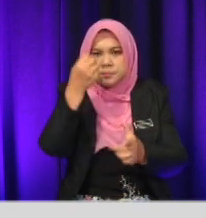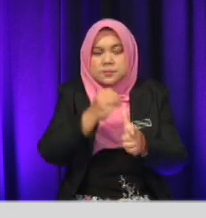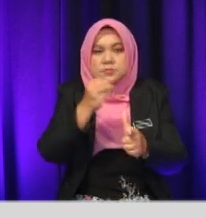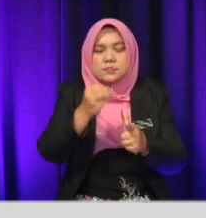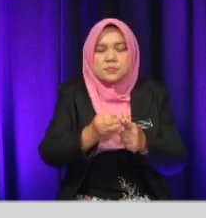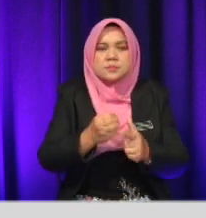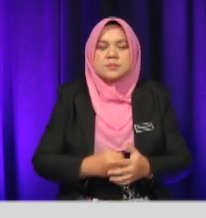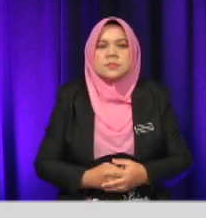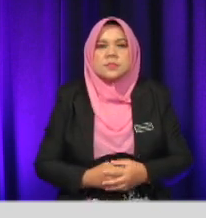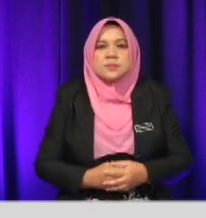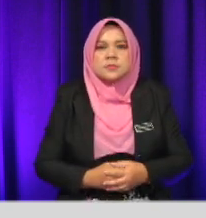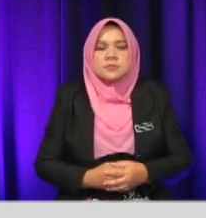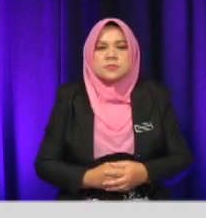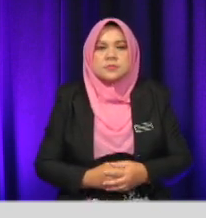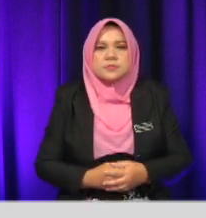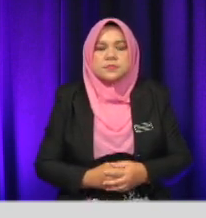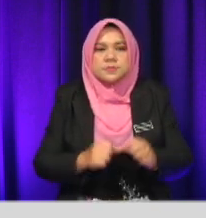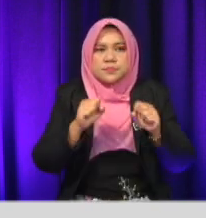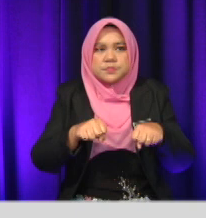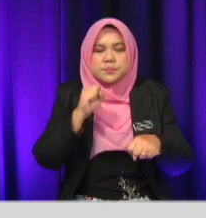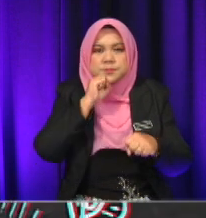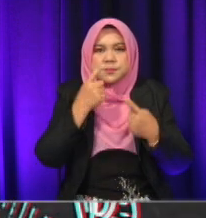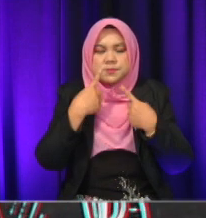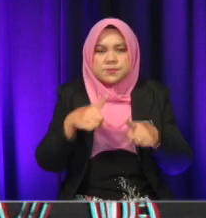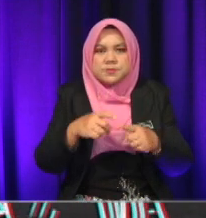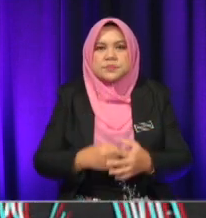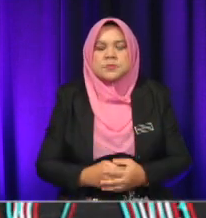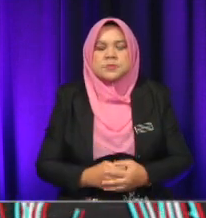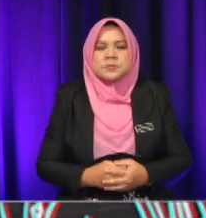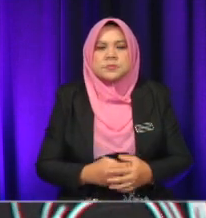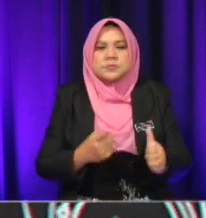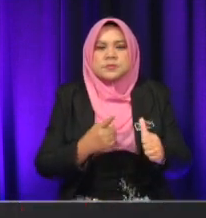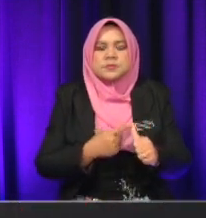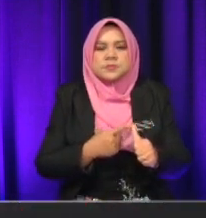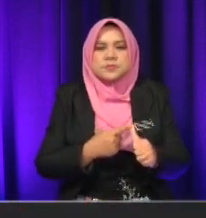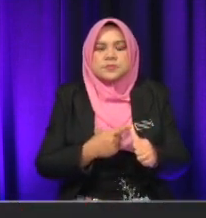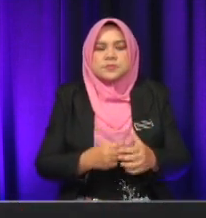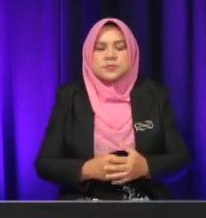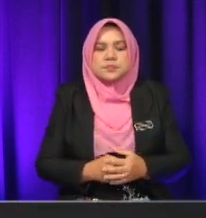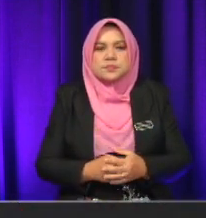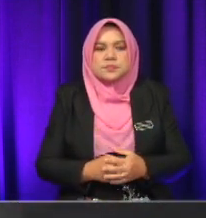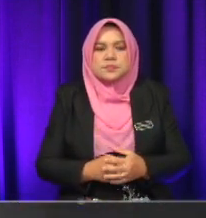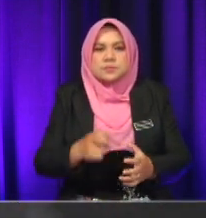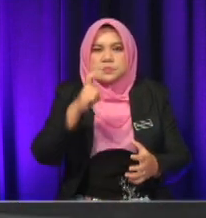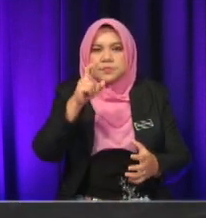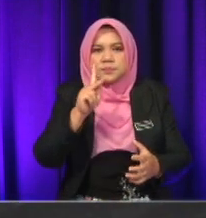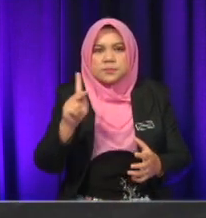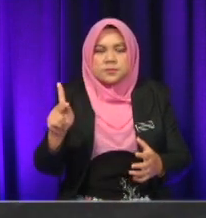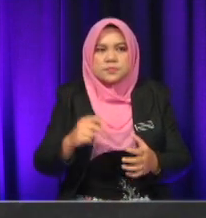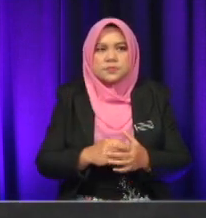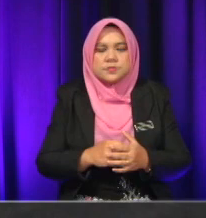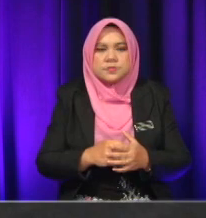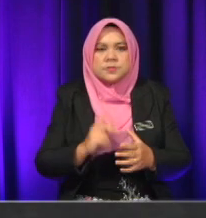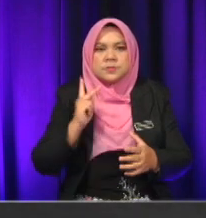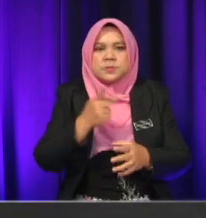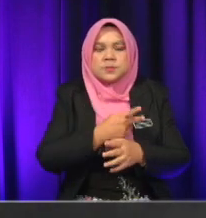Jadi boleh tak Syafiqah jawab? Boleh cikgu, saya cuba ya. Untuk yang pertama, untuk menegaskan kelebihan yang akan